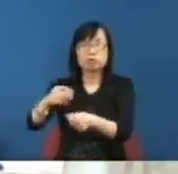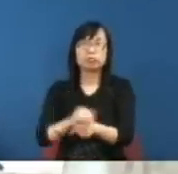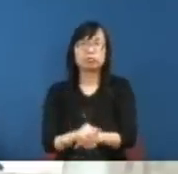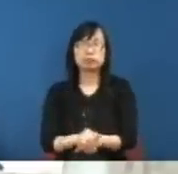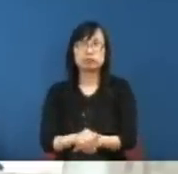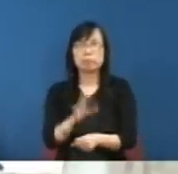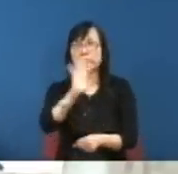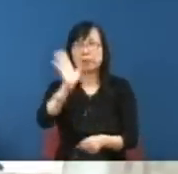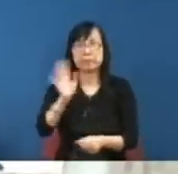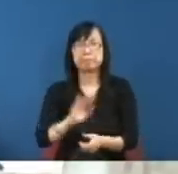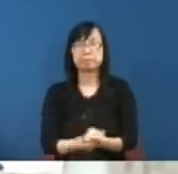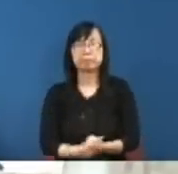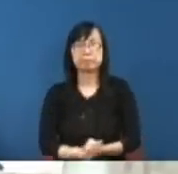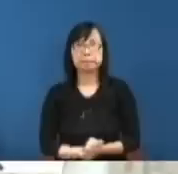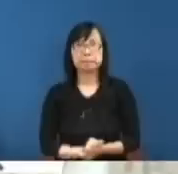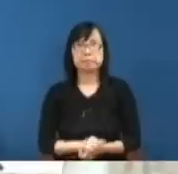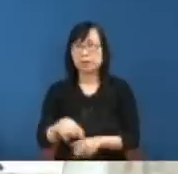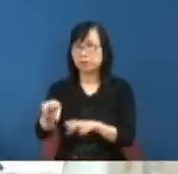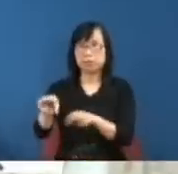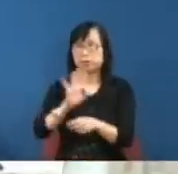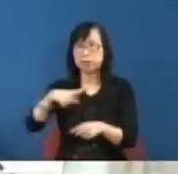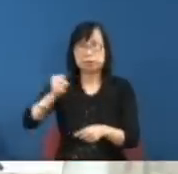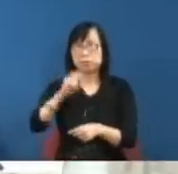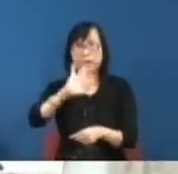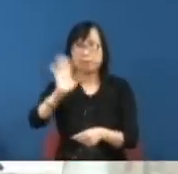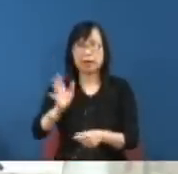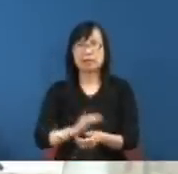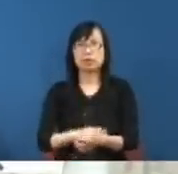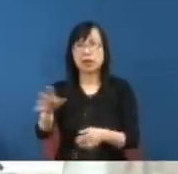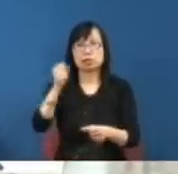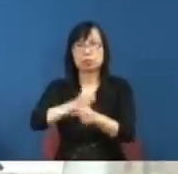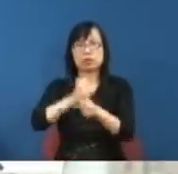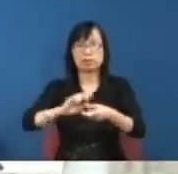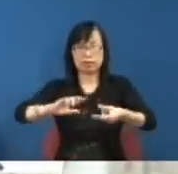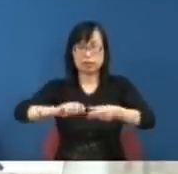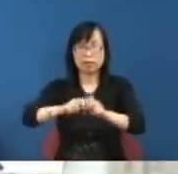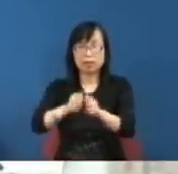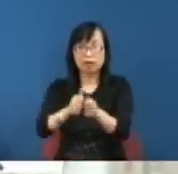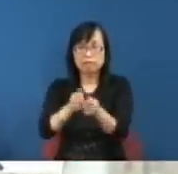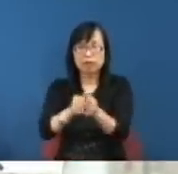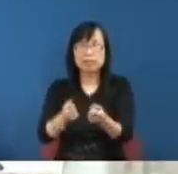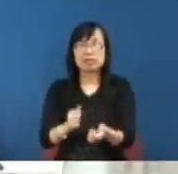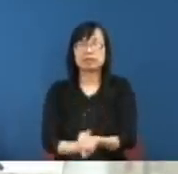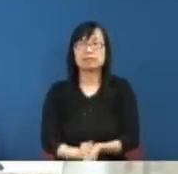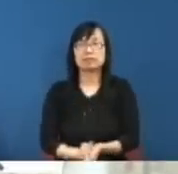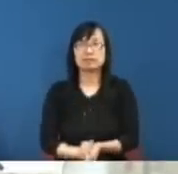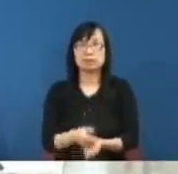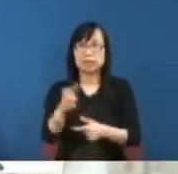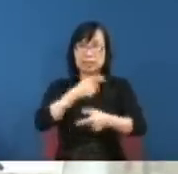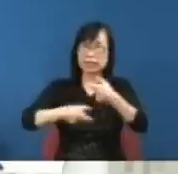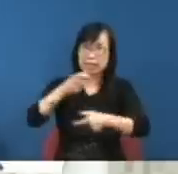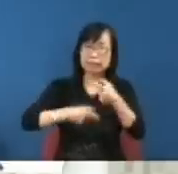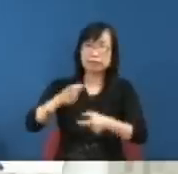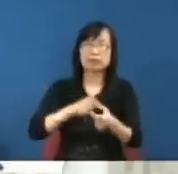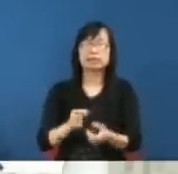農人總統唔係嘅，即係農民總統唔係，因為佢其實做緊呢個花生嘅生意，佢做呢、這個。務農嘅生意，即係農業嘅生